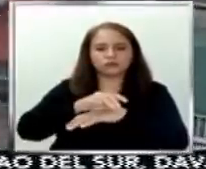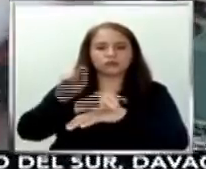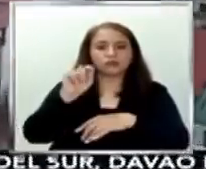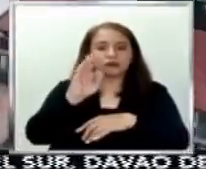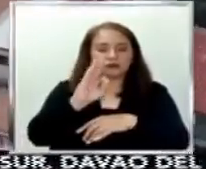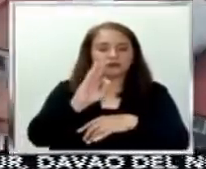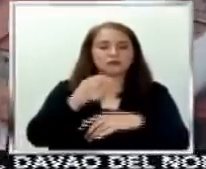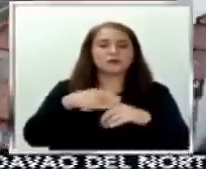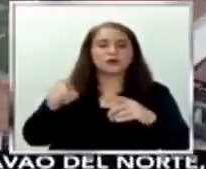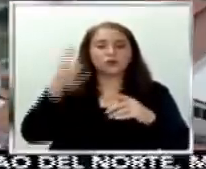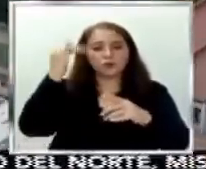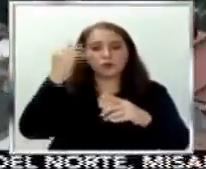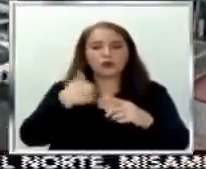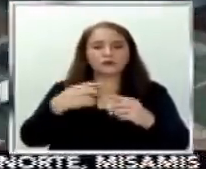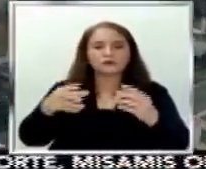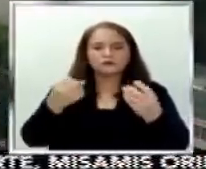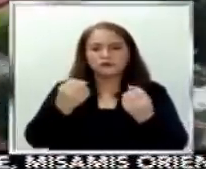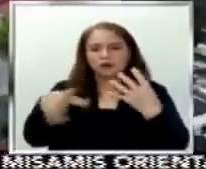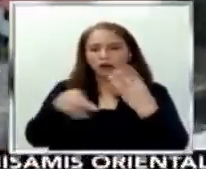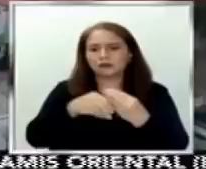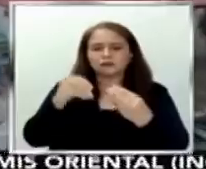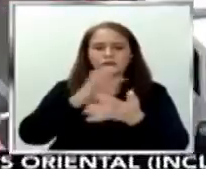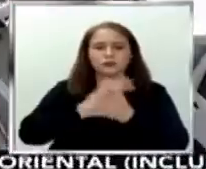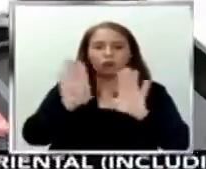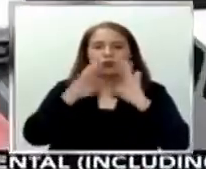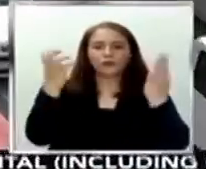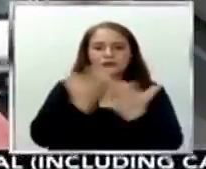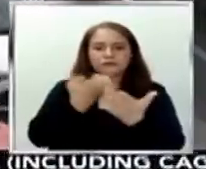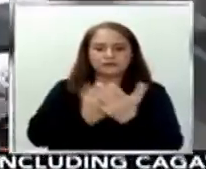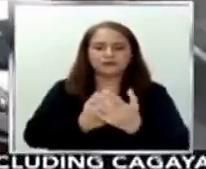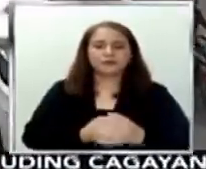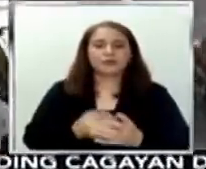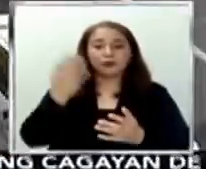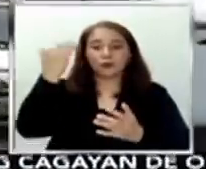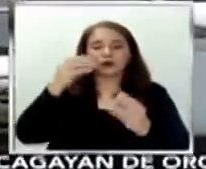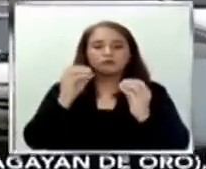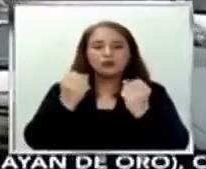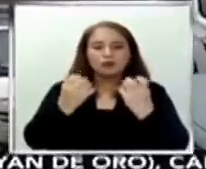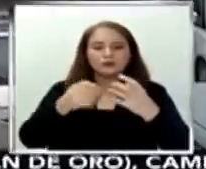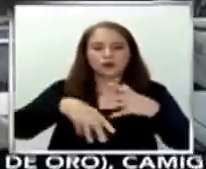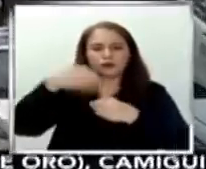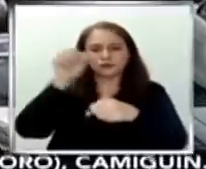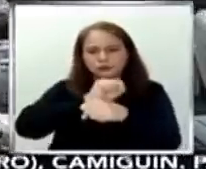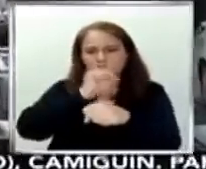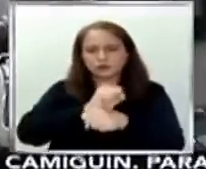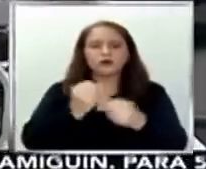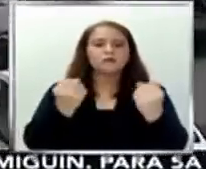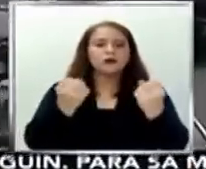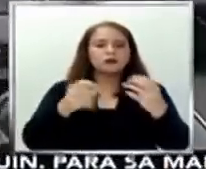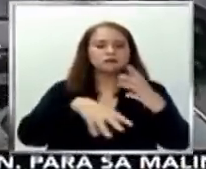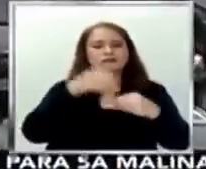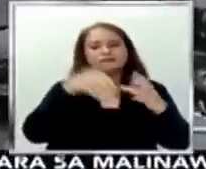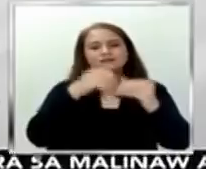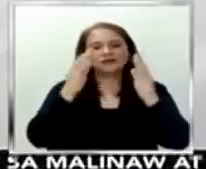sanhi ng biglang pagdami ng kaso ng COVID ang pagbubukas ng ekonomiya. Dahil mas maraming nagtatrabaho, mas marami rin ang lumalabas ng bahay at